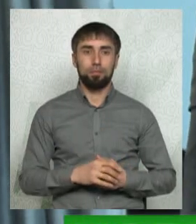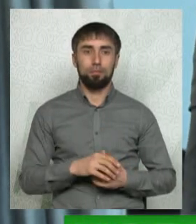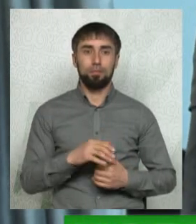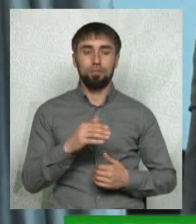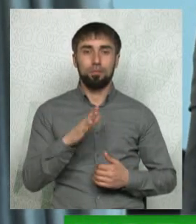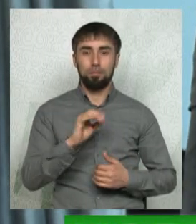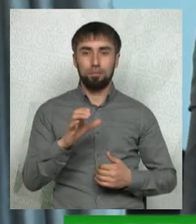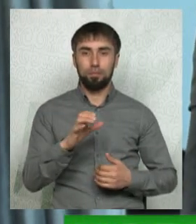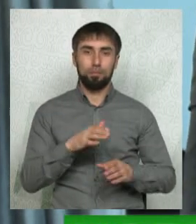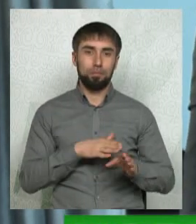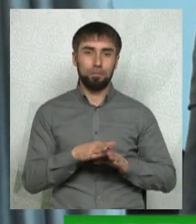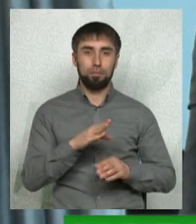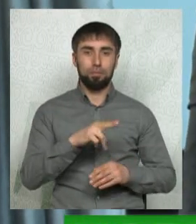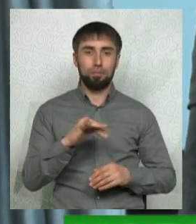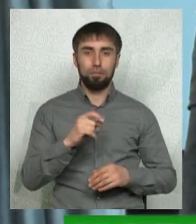наполнит духовно,